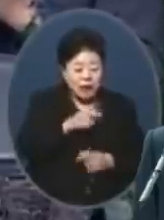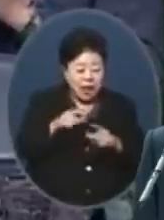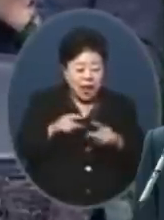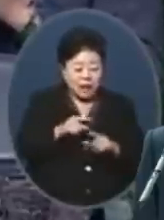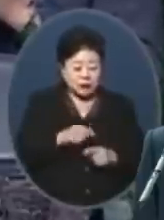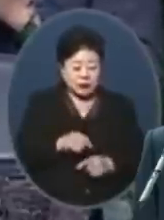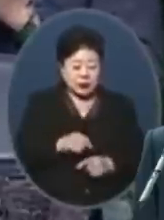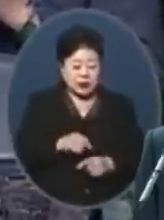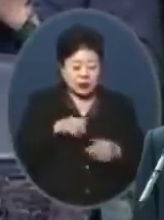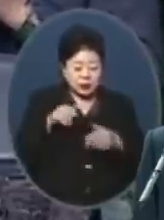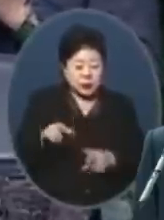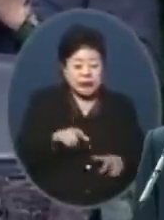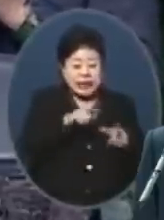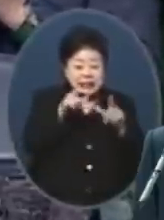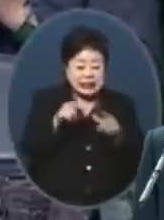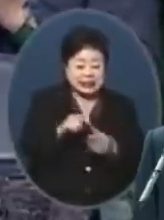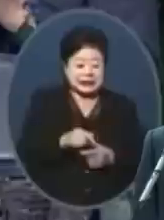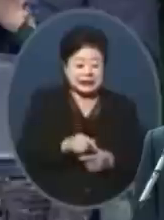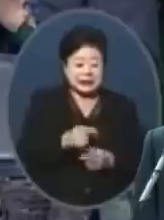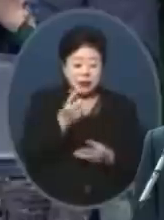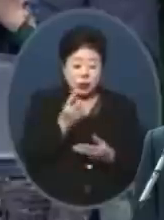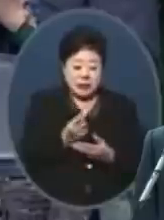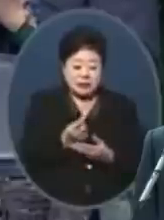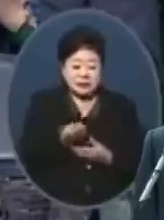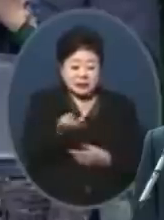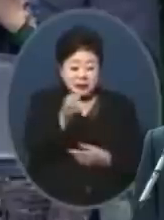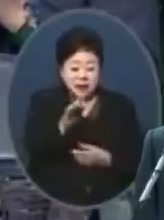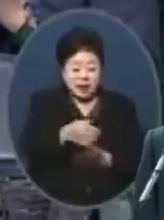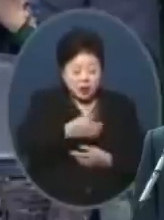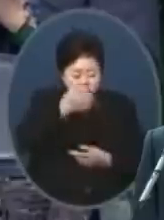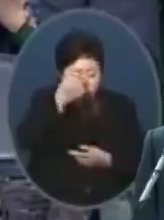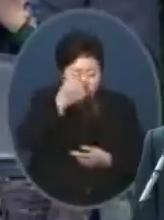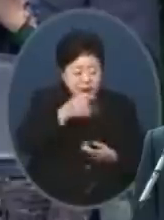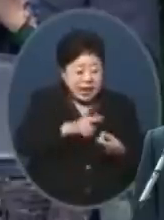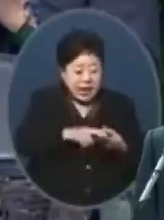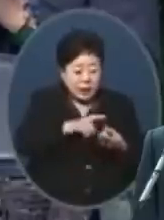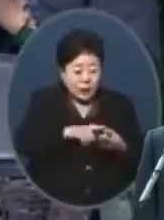애굽에 종살이 왔지만은 꿈꾼 대로